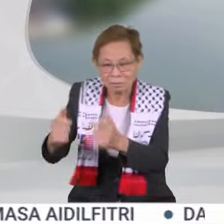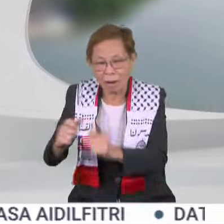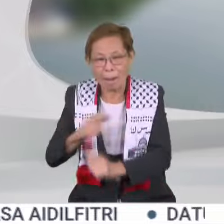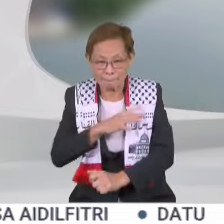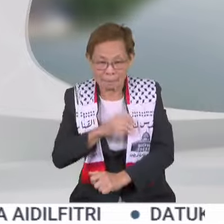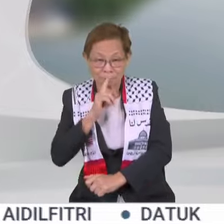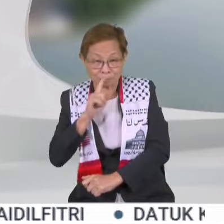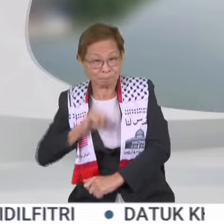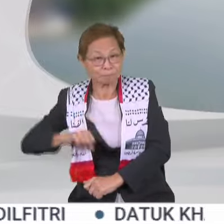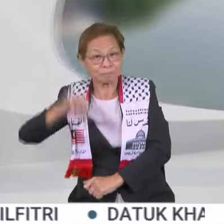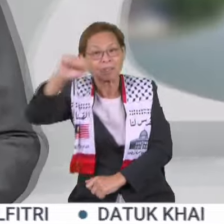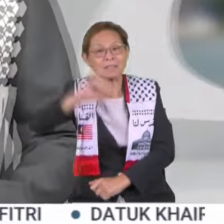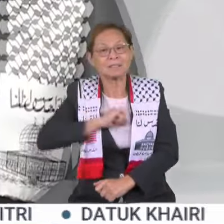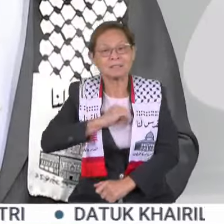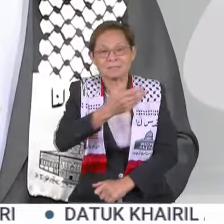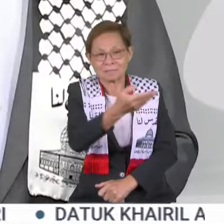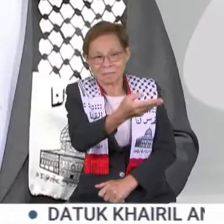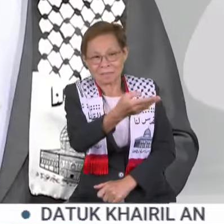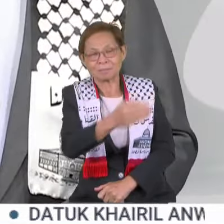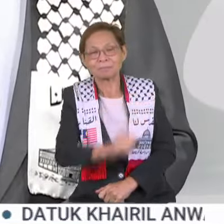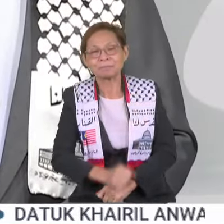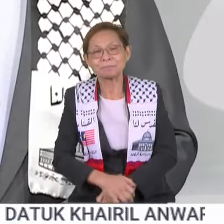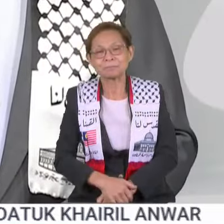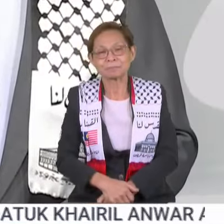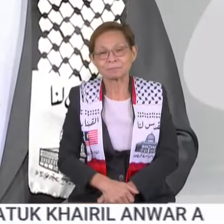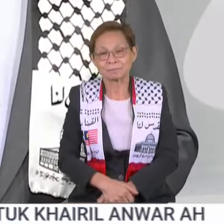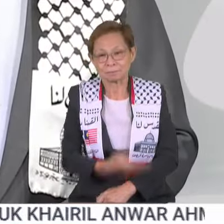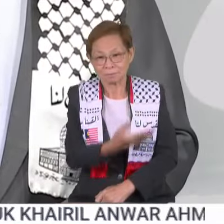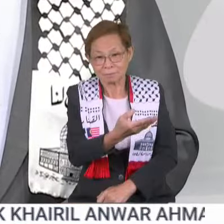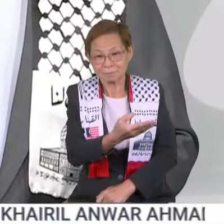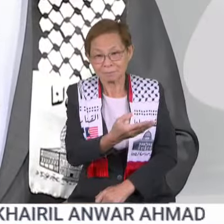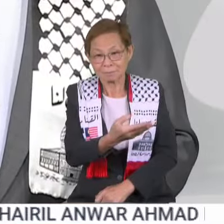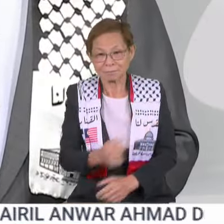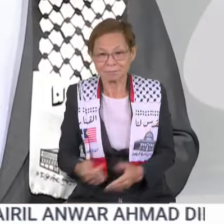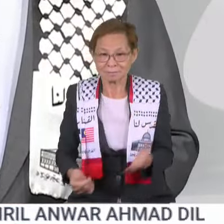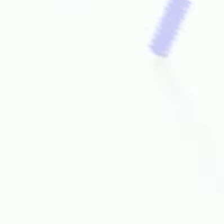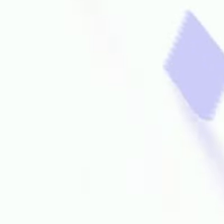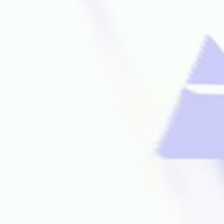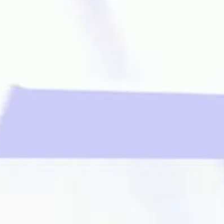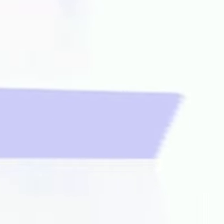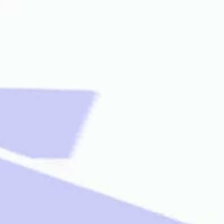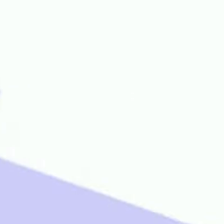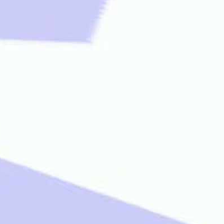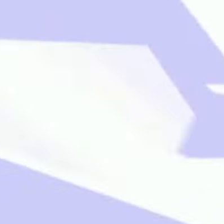Palestin pasti merdeka. Saya silakan. Baik, Soren, terima kasih.